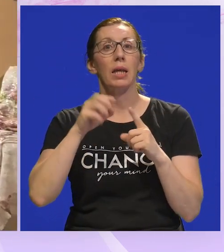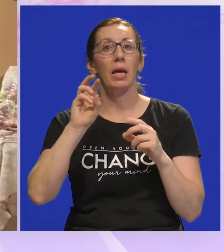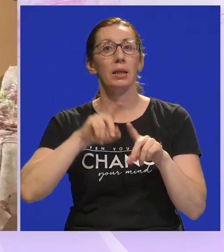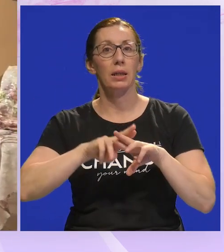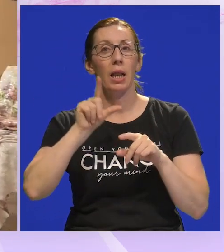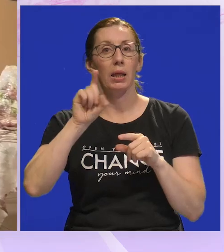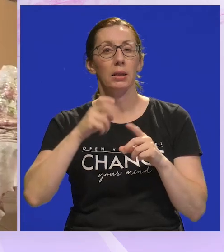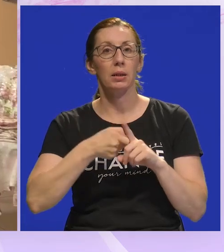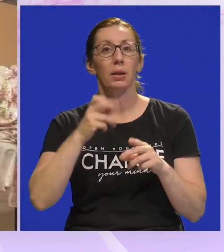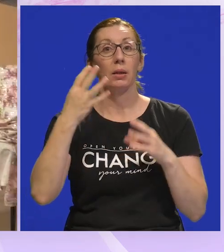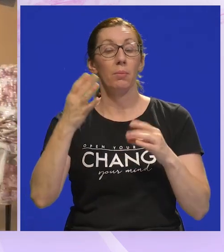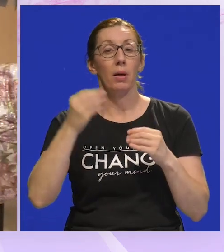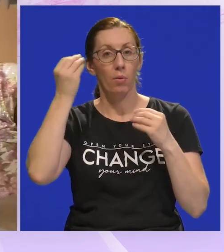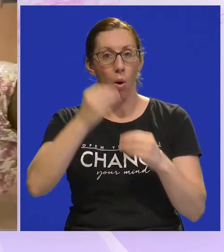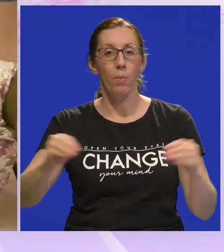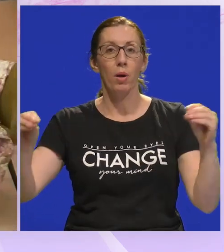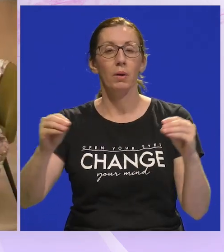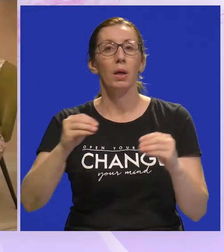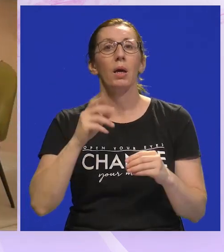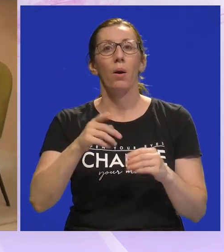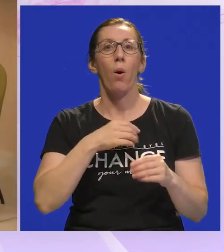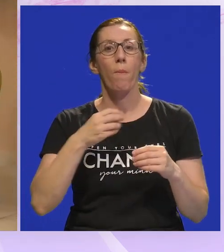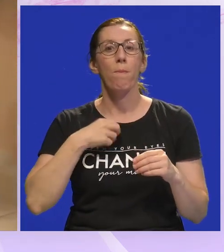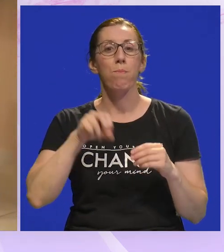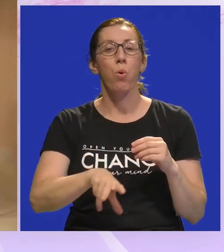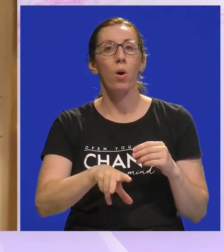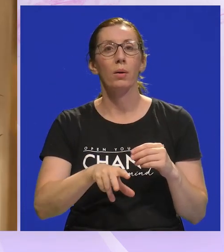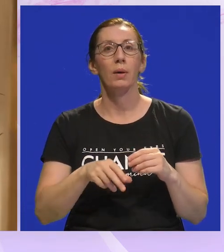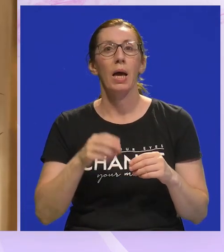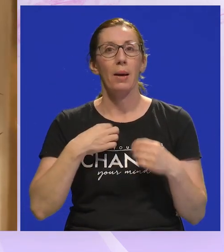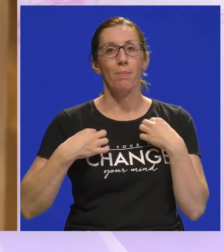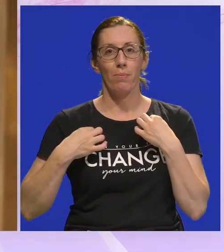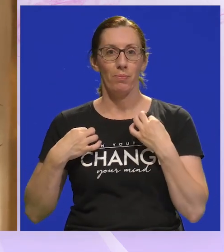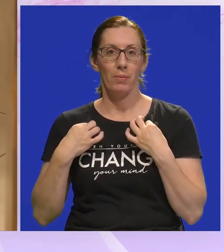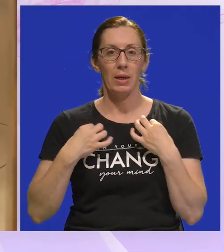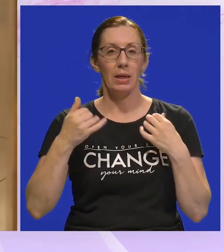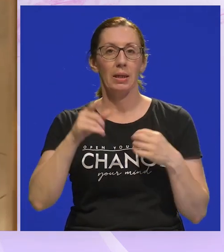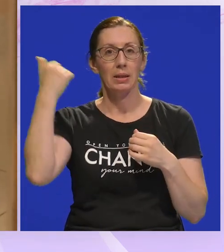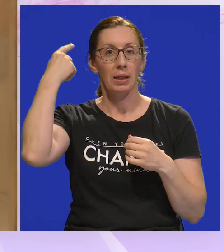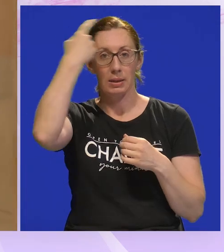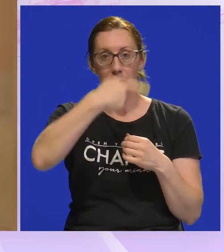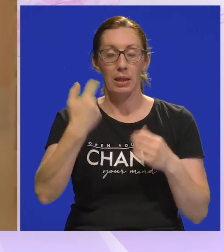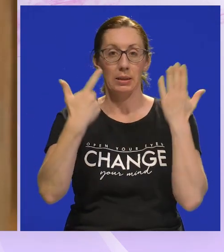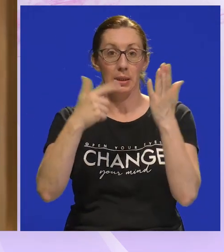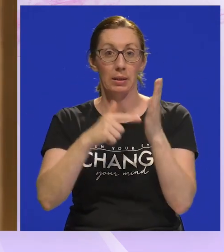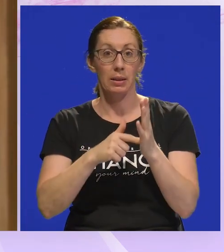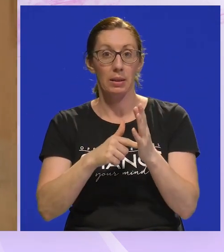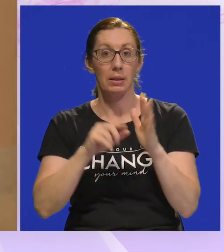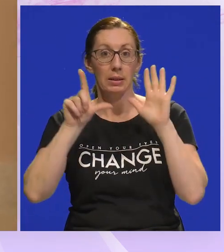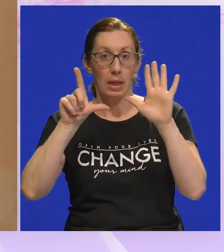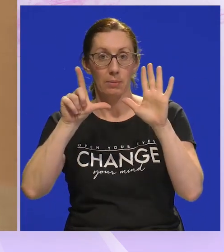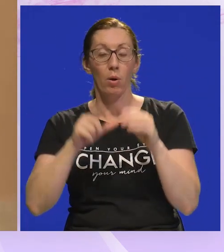Za obilježavanje prvog desetljeća ove među Puljanima omiljene modne revije, Stehlik je za nedjelju 7.